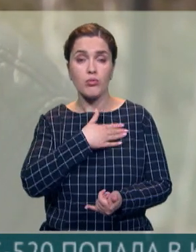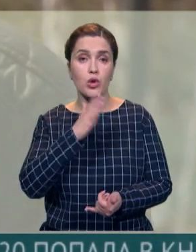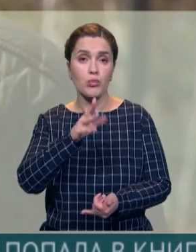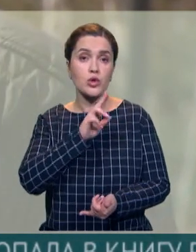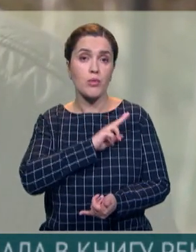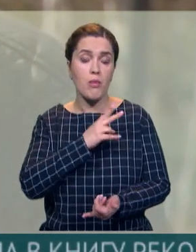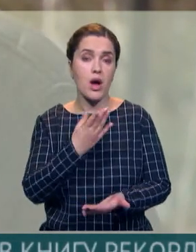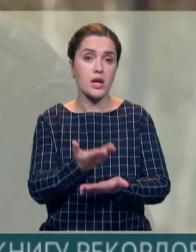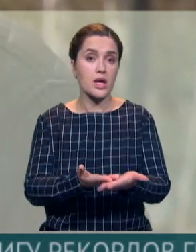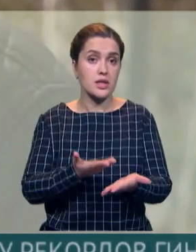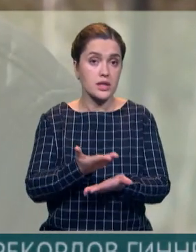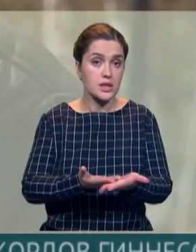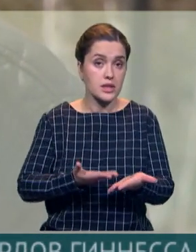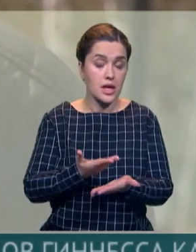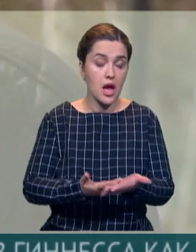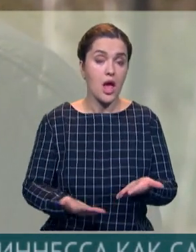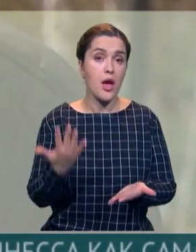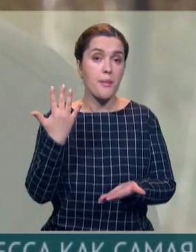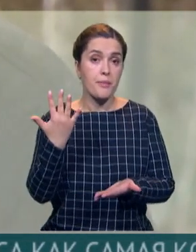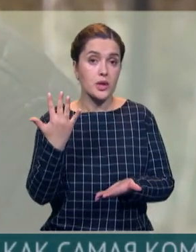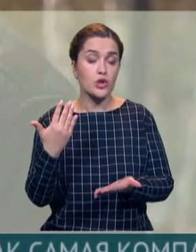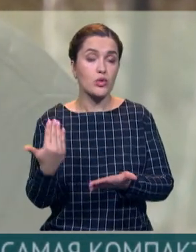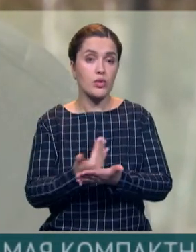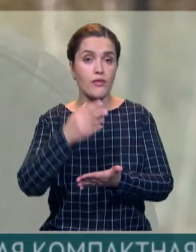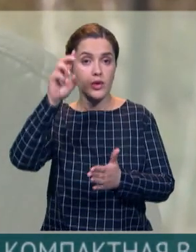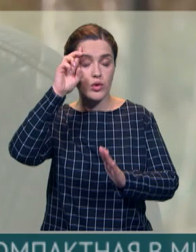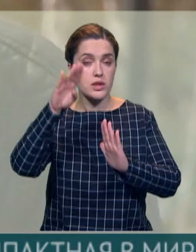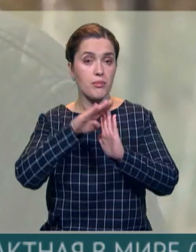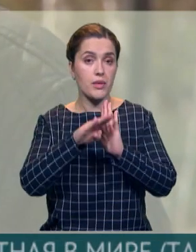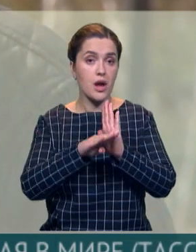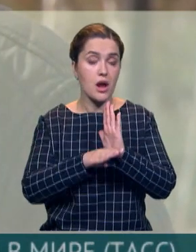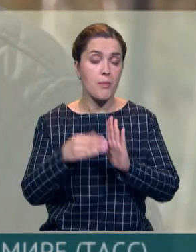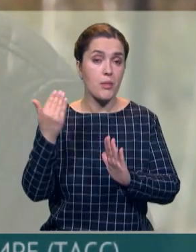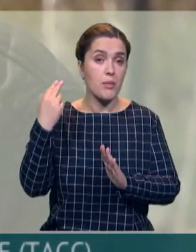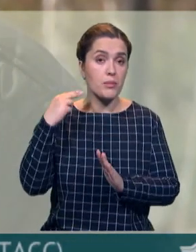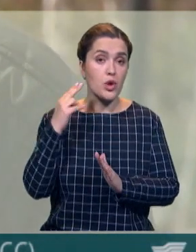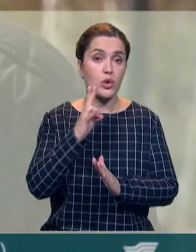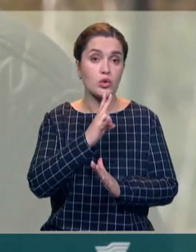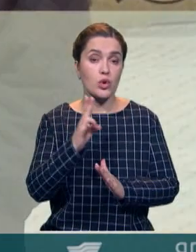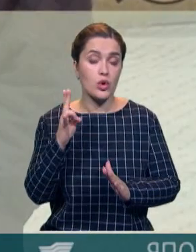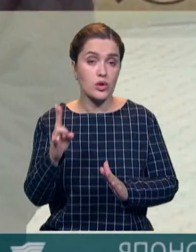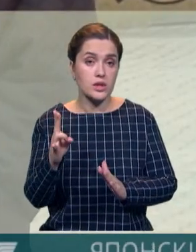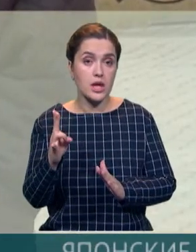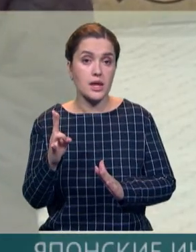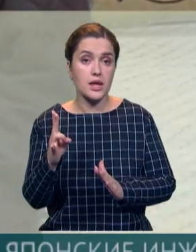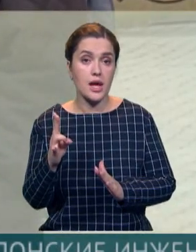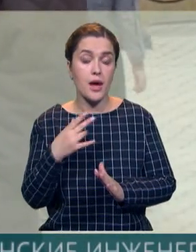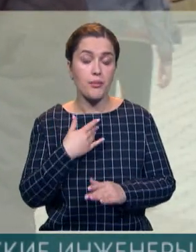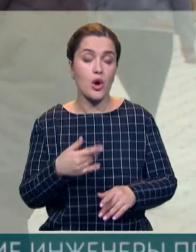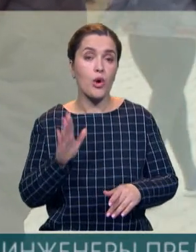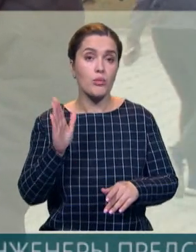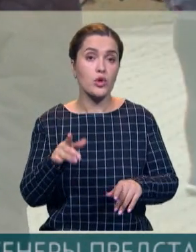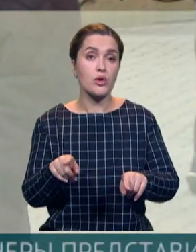над разъяснением, работать над 5 социальными инициативами президента, очень своевременными, кстати. Мы будем